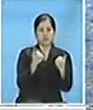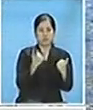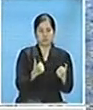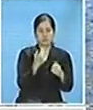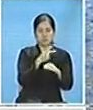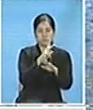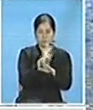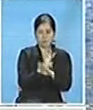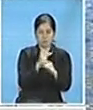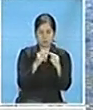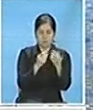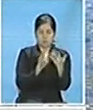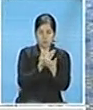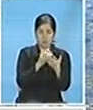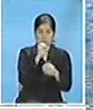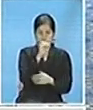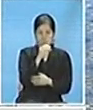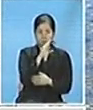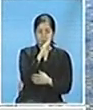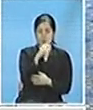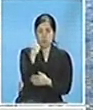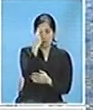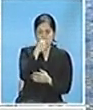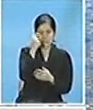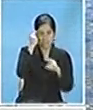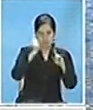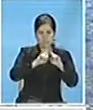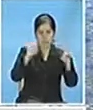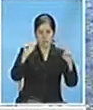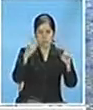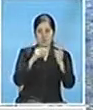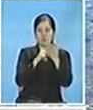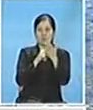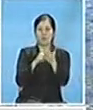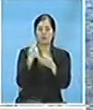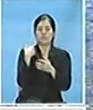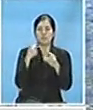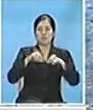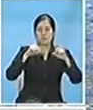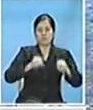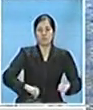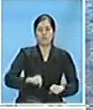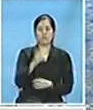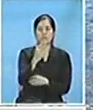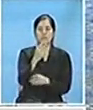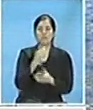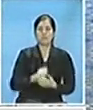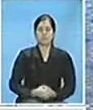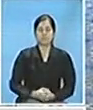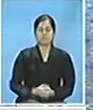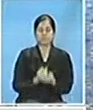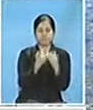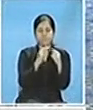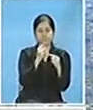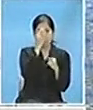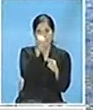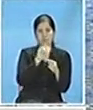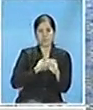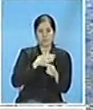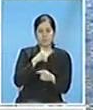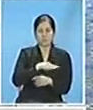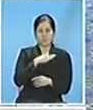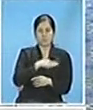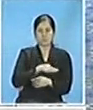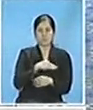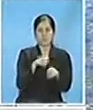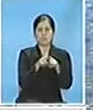ก็วินิจฉัยชัดเจนแล้วถ้าไม่มีใครเห็นเป็นอย่างอื่นก็ส่งไปก็เท่านั้นไม่ต้องมีมติเพียงแต่ผมเองก็มีความรู้สึก